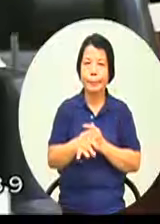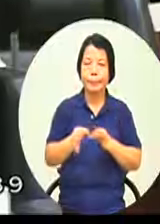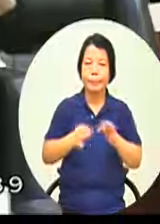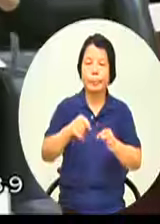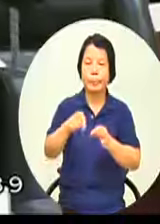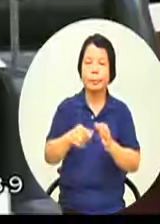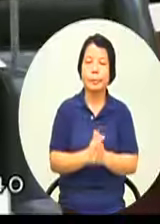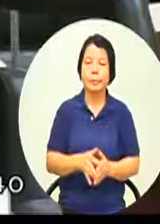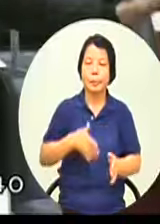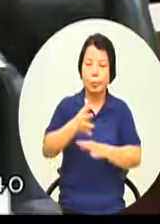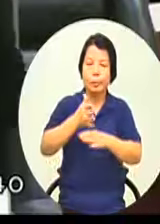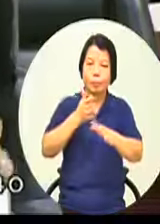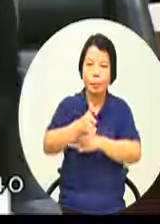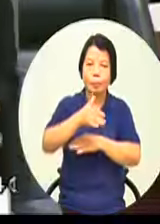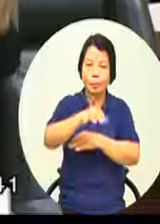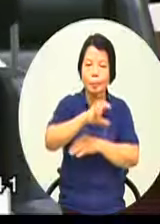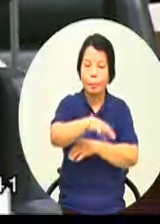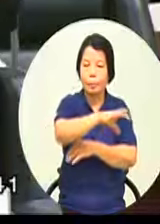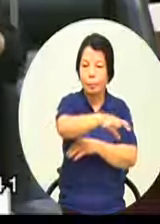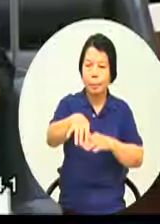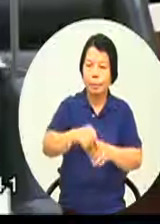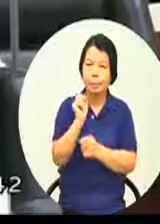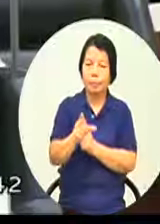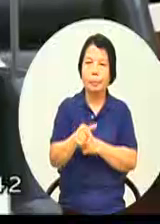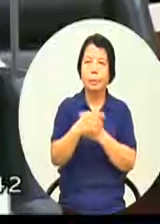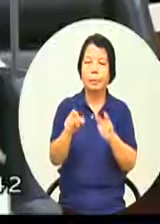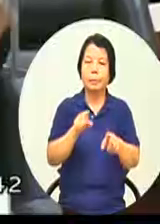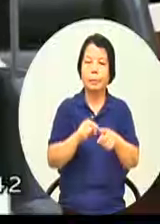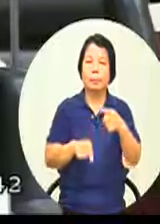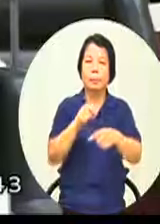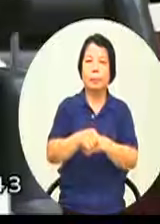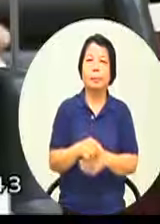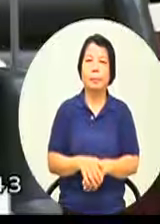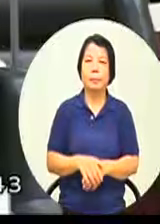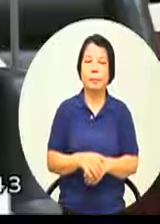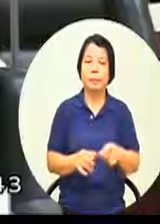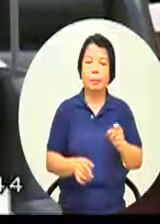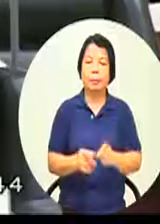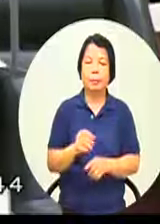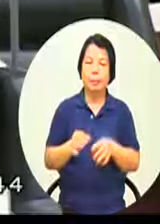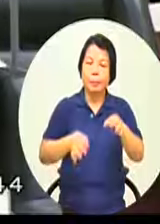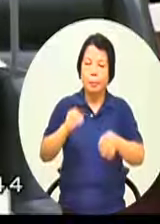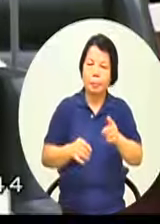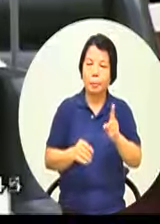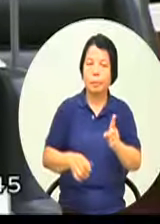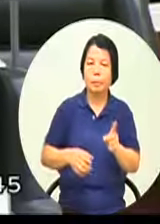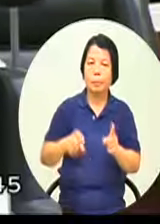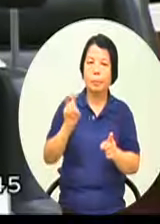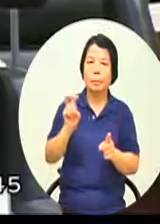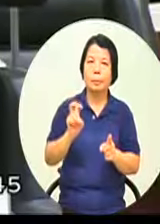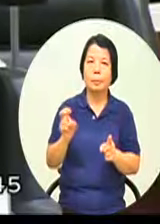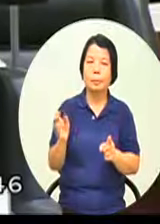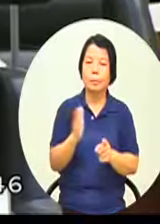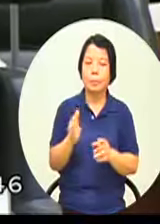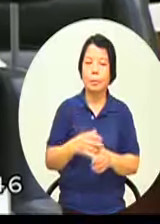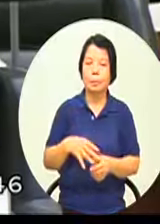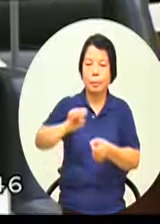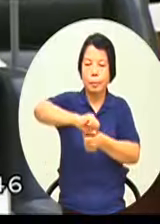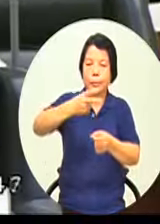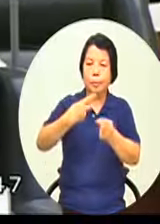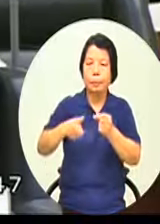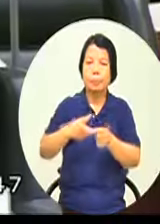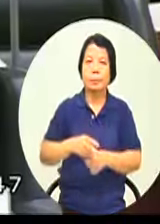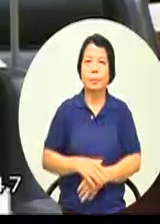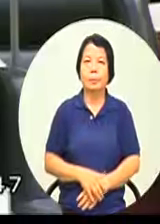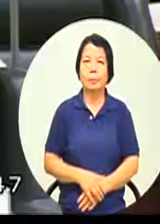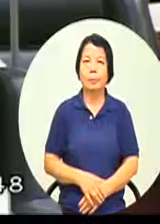超商，你刚刚讲的不管去任何地方买了哈，平均大概是一斤10块至20块，请给我2分钟时间，主席，